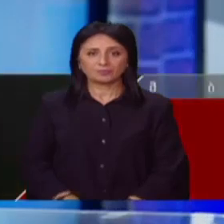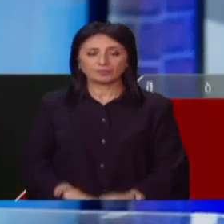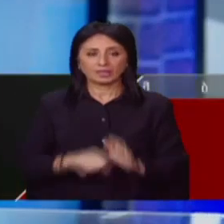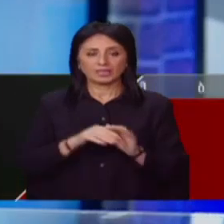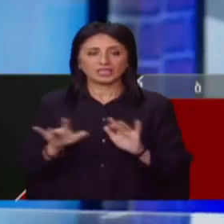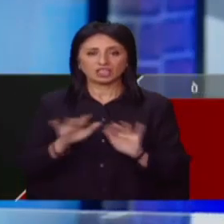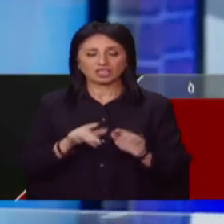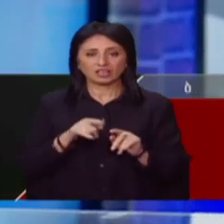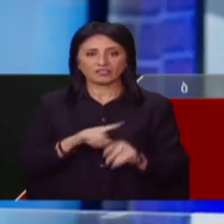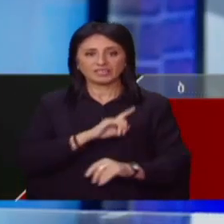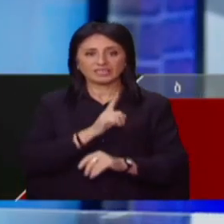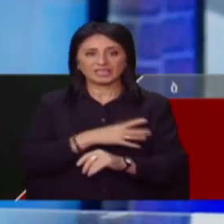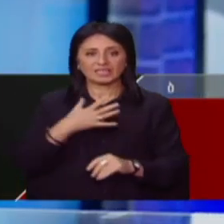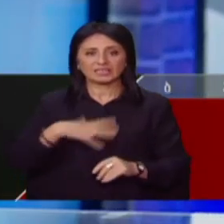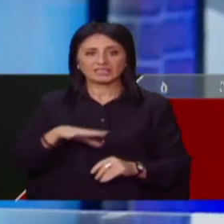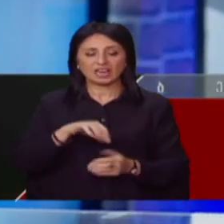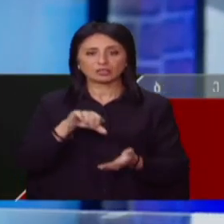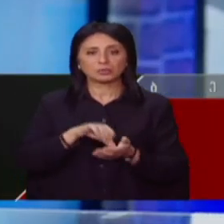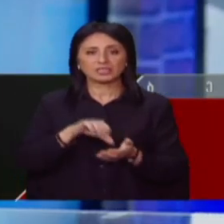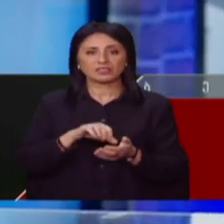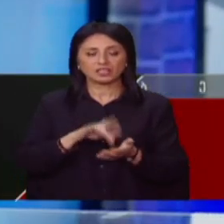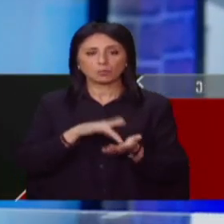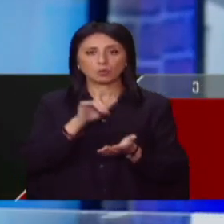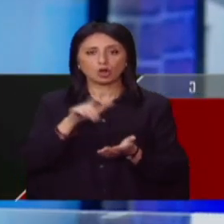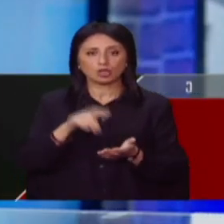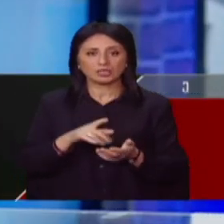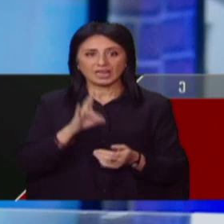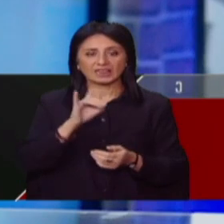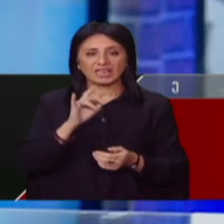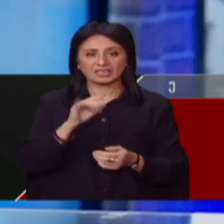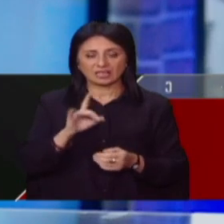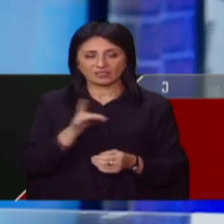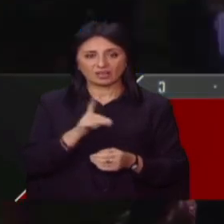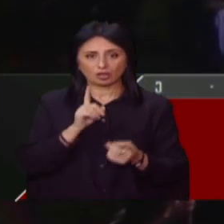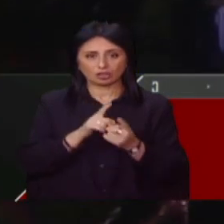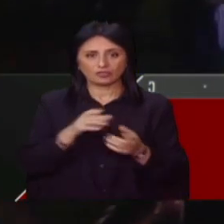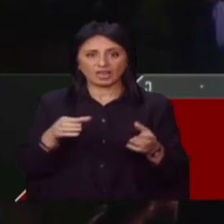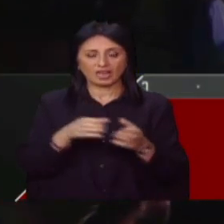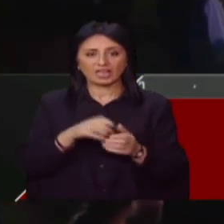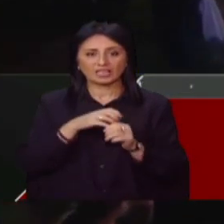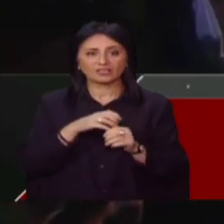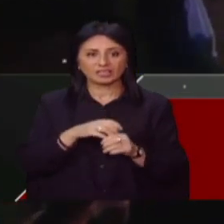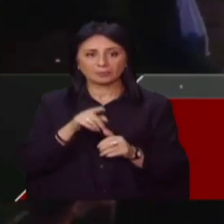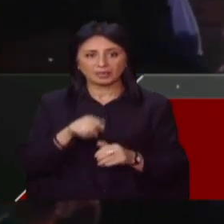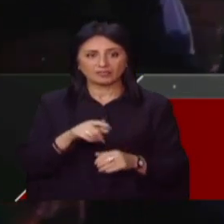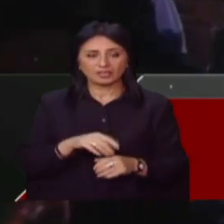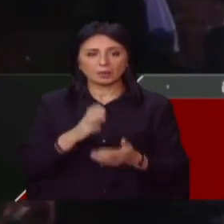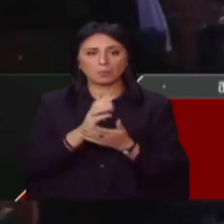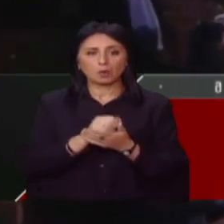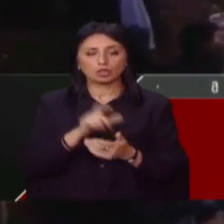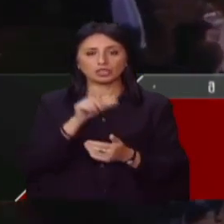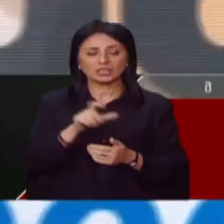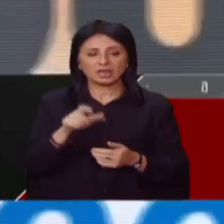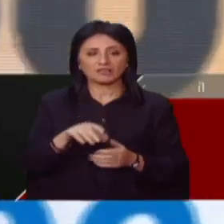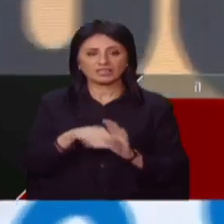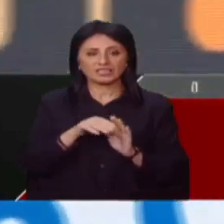საარჩევნო კამპანიის ფარგლებში ძლიერი საქართველოს წარმომადგენლები მოსახლეობას ნაძალადევის რაიონში შეხვდნენ. გაერთიანების ლიდერებმა პოტენციურ